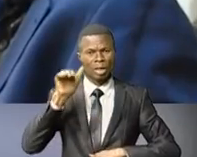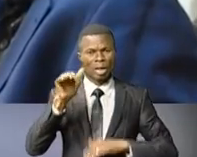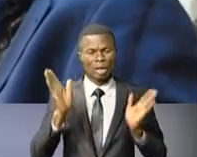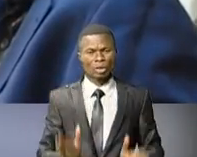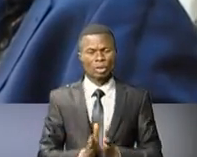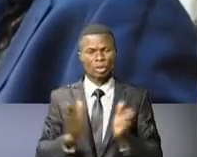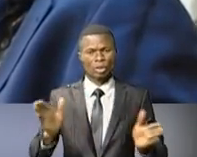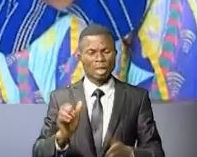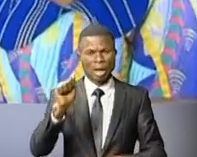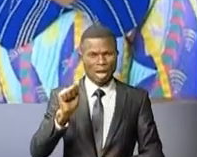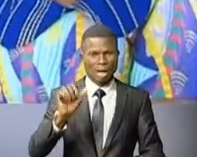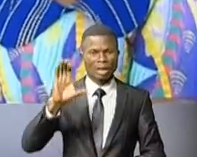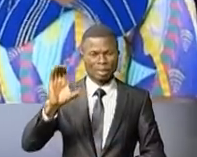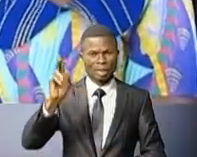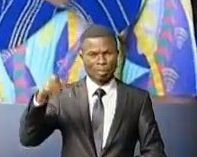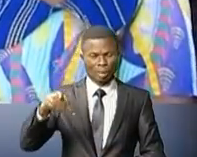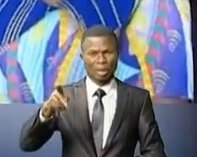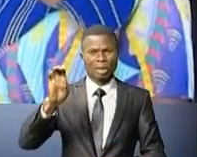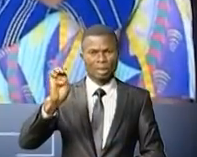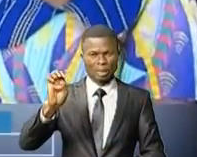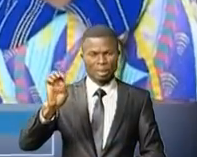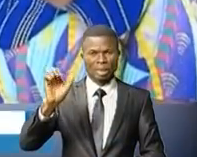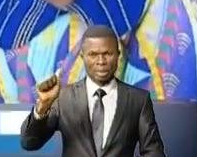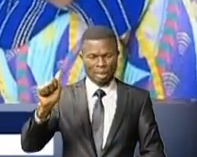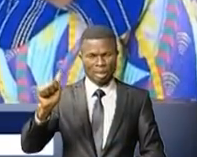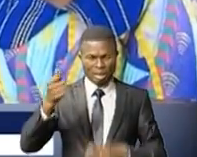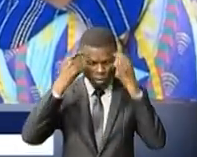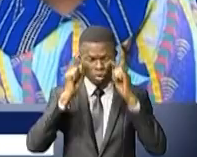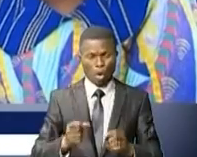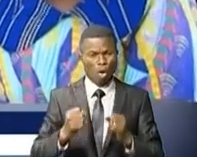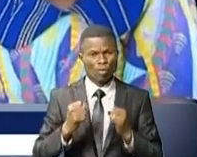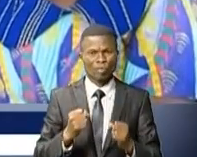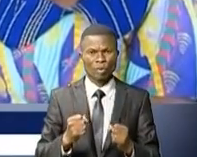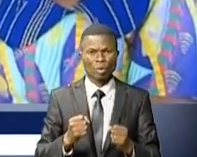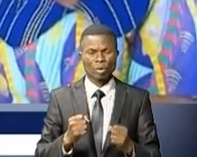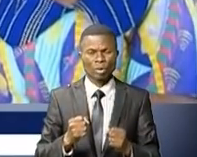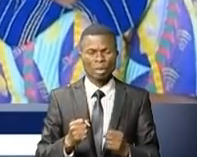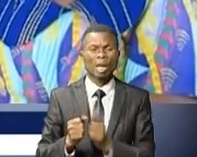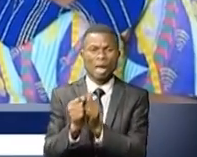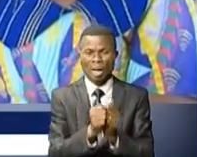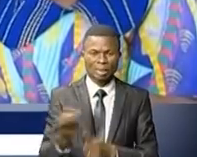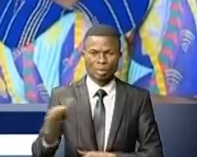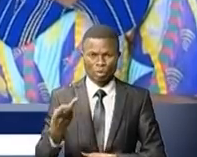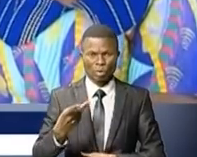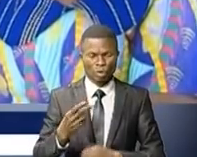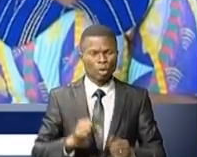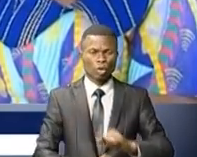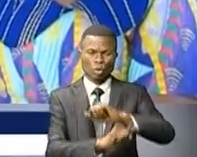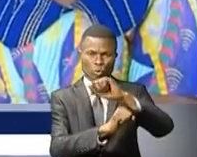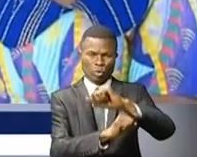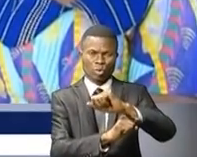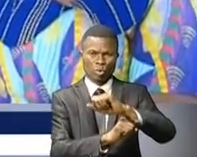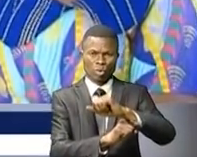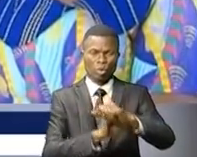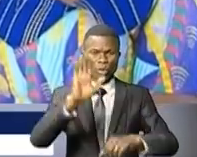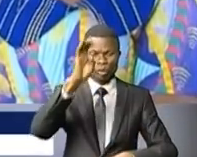de l'ACPCA. Nous nous sommes engagés avec détermination, ensemble, nous allons accompagner